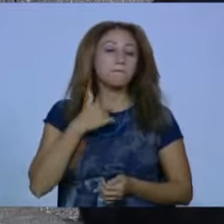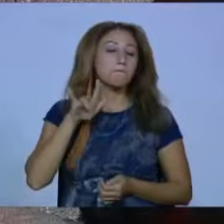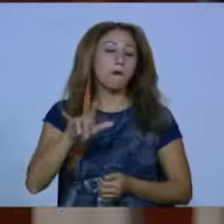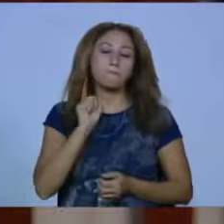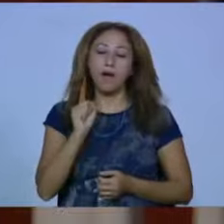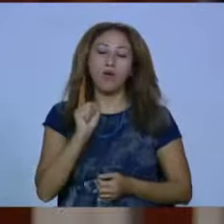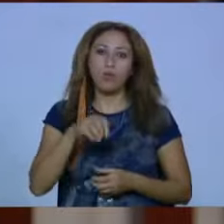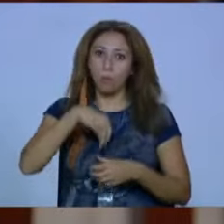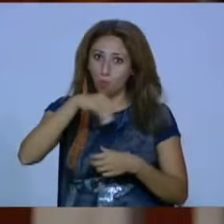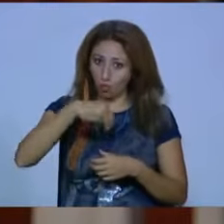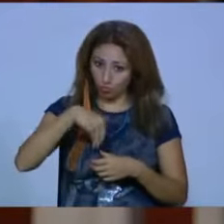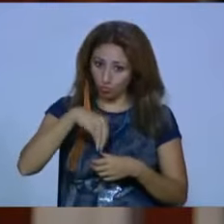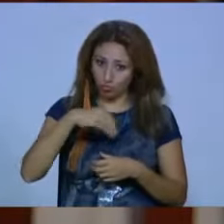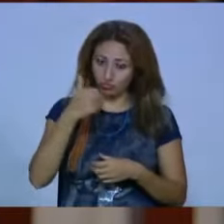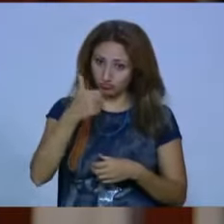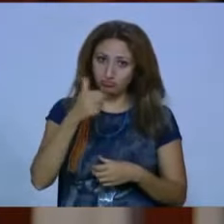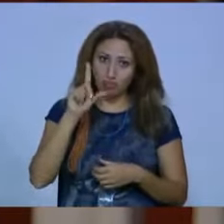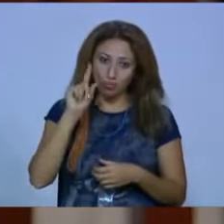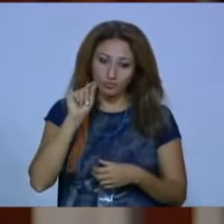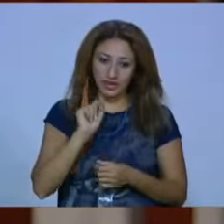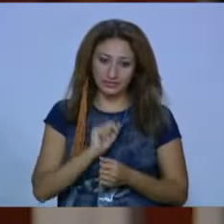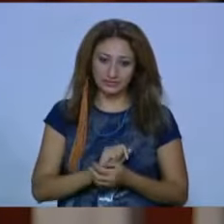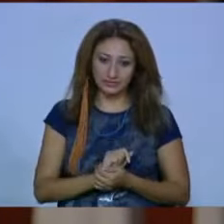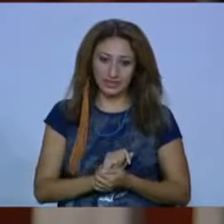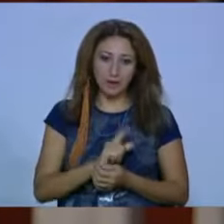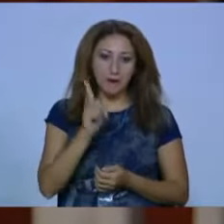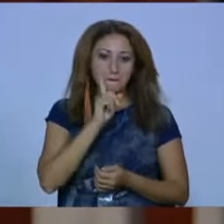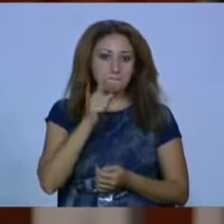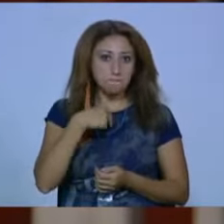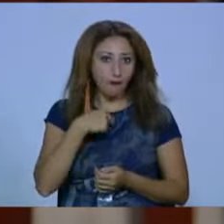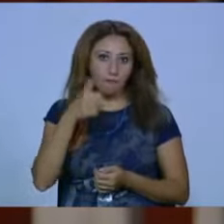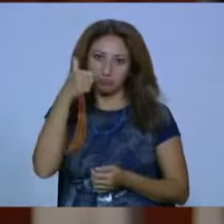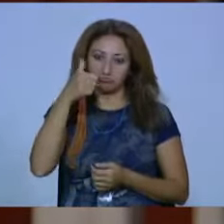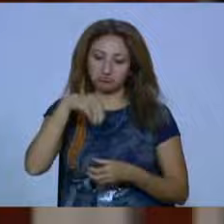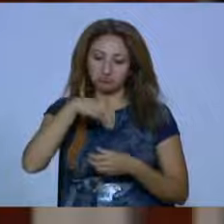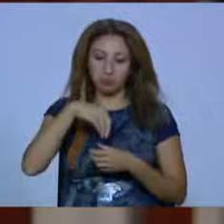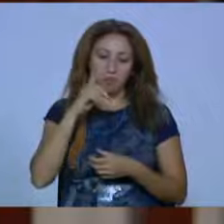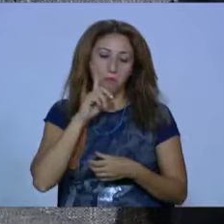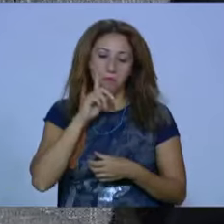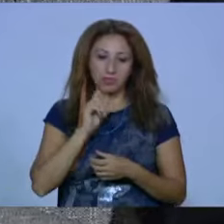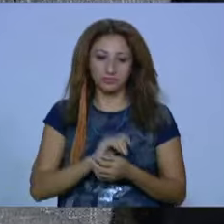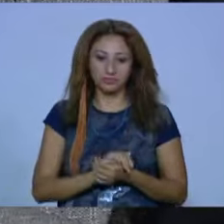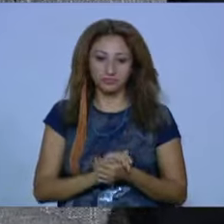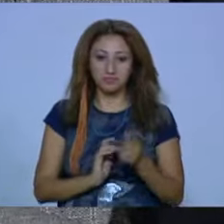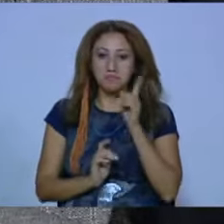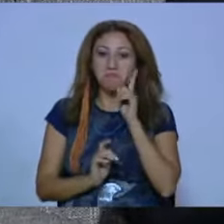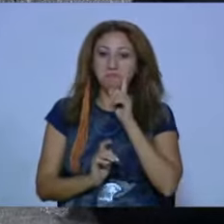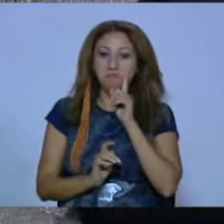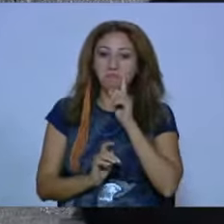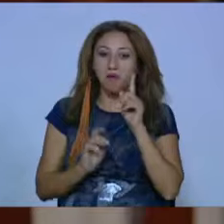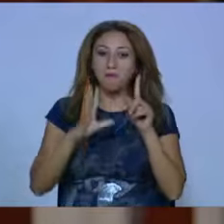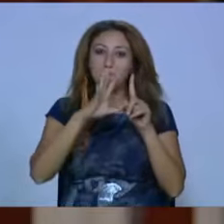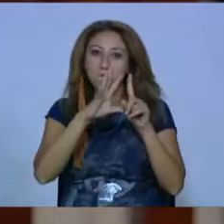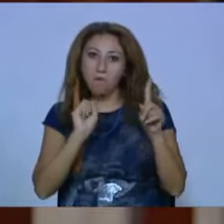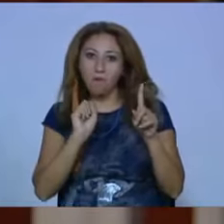كمان. كان بيعرف يطبخ بس طبعا كانت والدته الله يرحمها كانت طباخة ماهرة. فهو هو فعلا قلد الوالدة في فيلم الناظر.